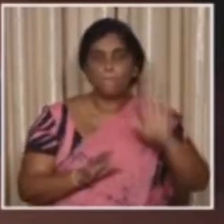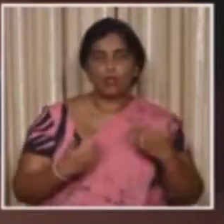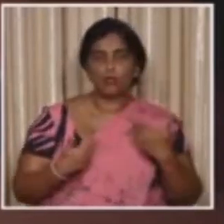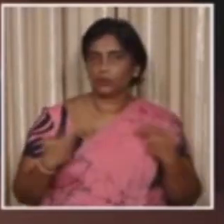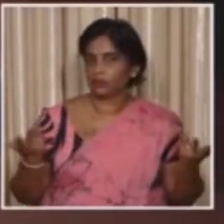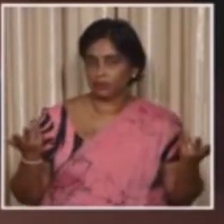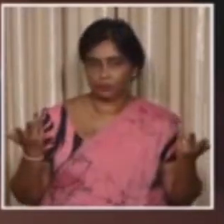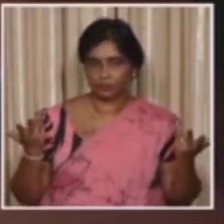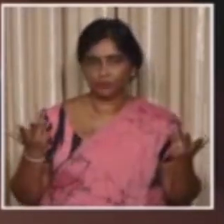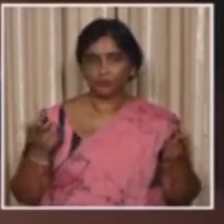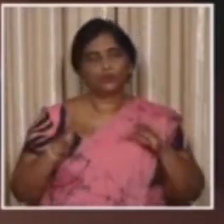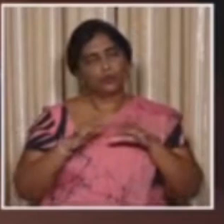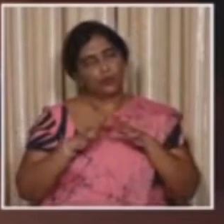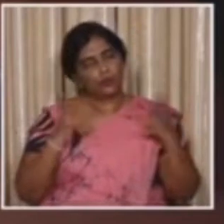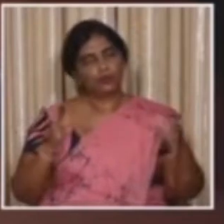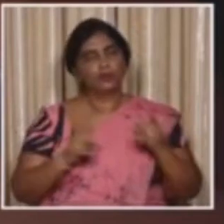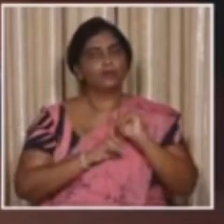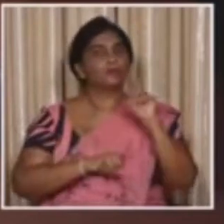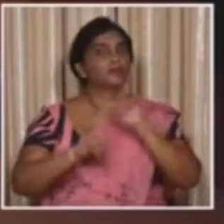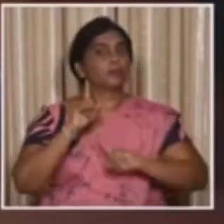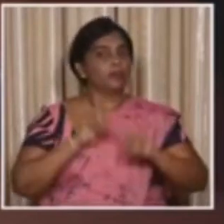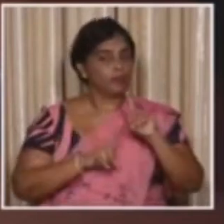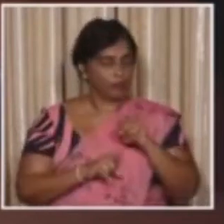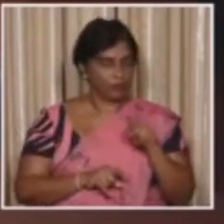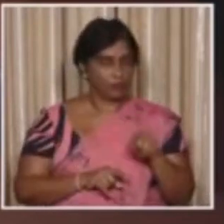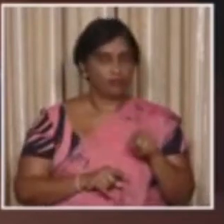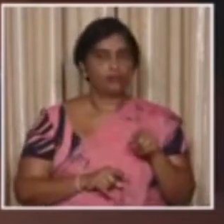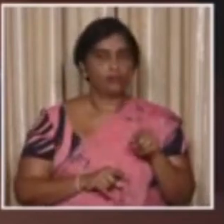bunuh nih? Orang teram me parlimen tuh